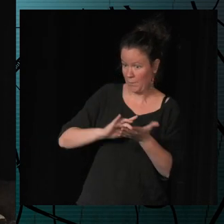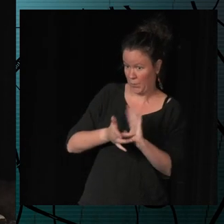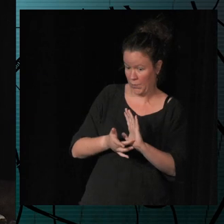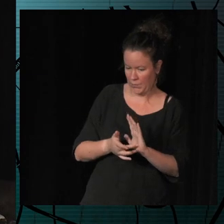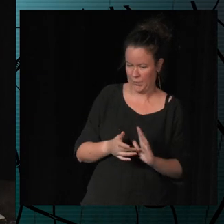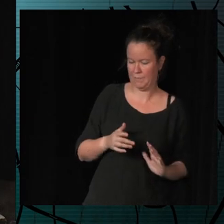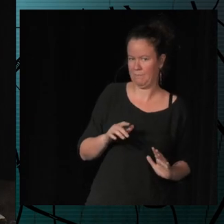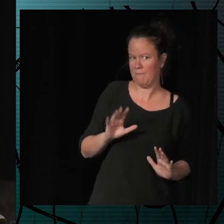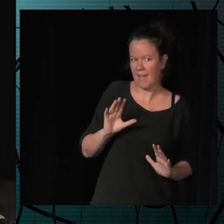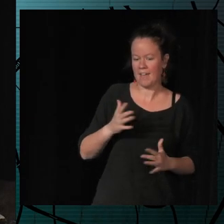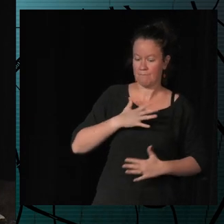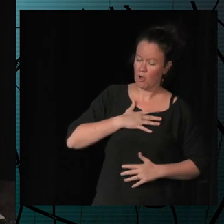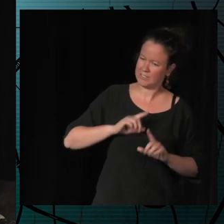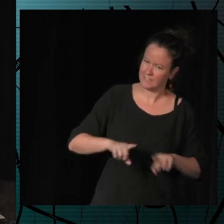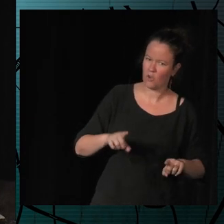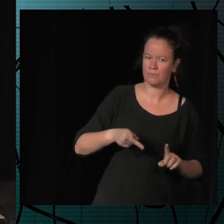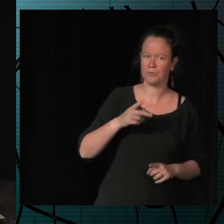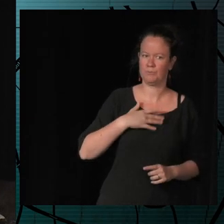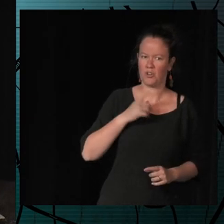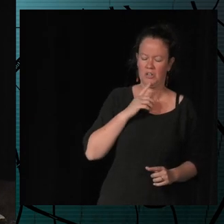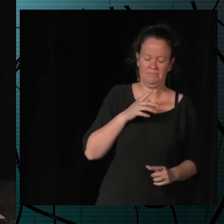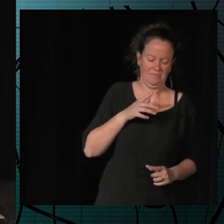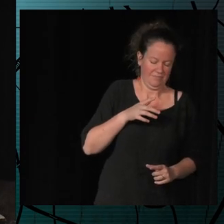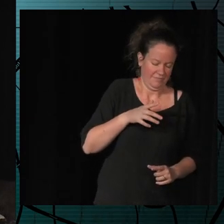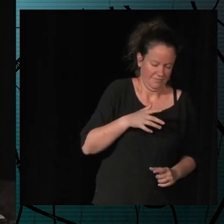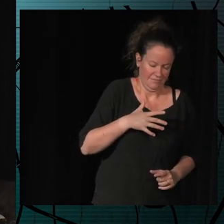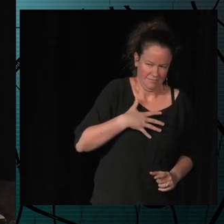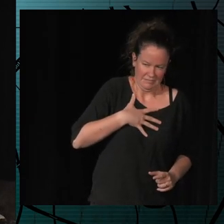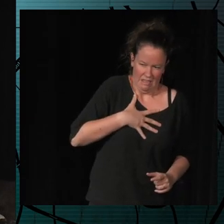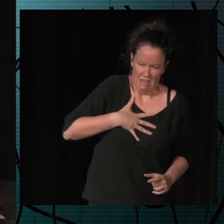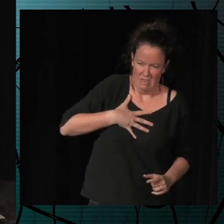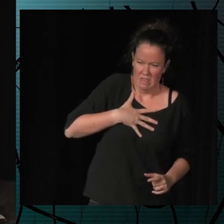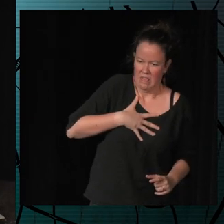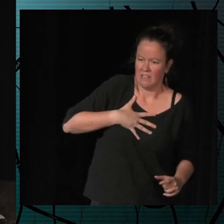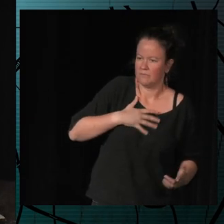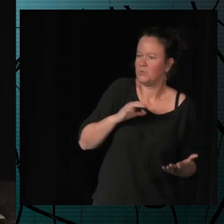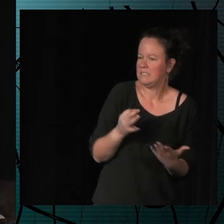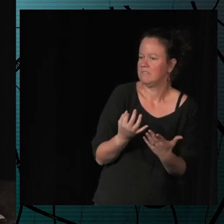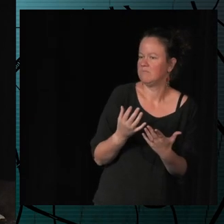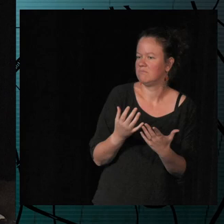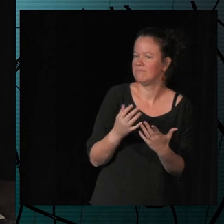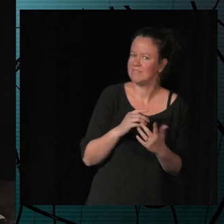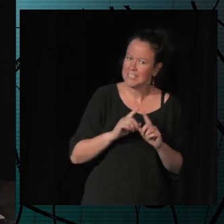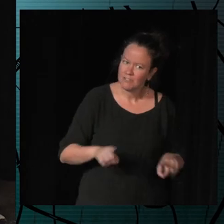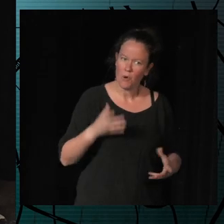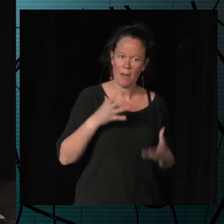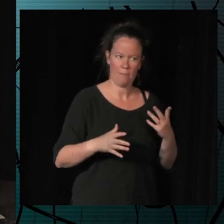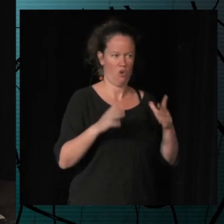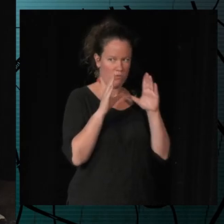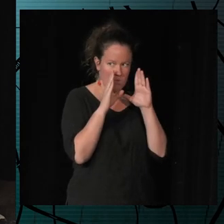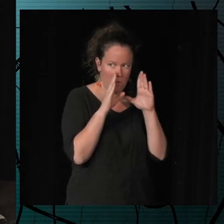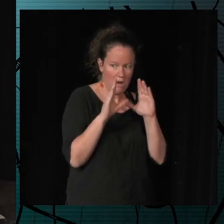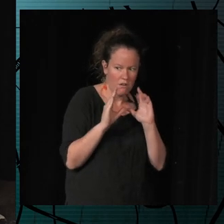être un dégoût ça peut être un c'est pas une une autre façon de de de de créer le le l'appréhension chez le joueur je pense